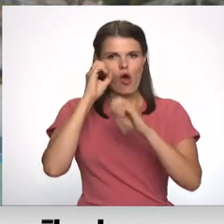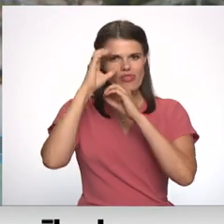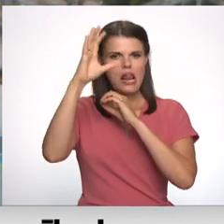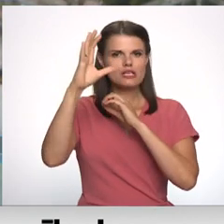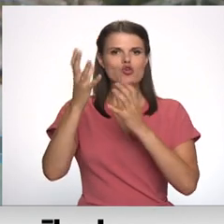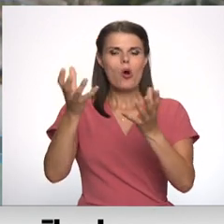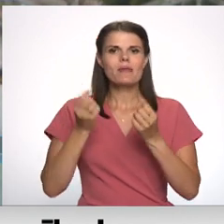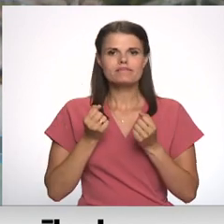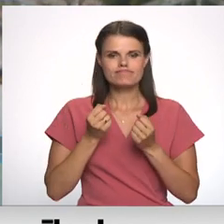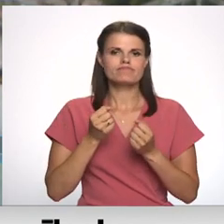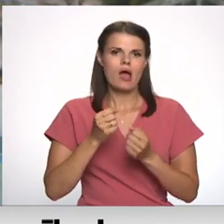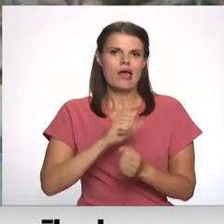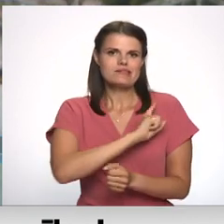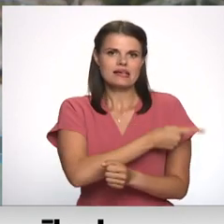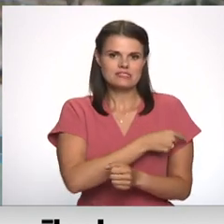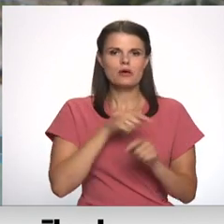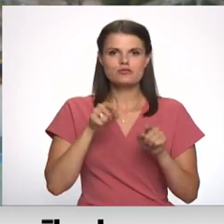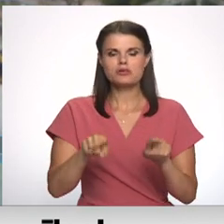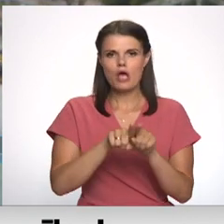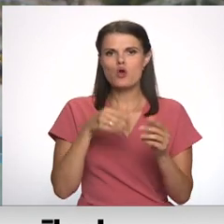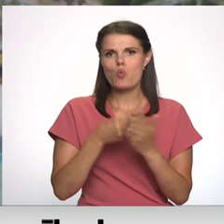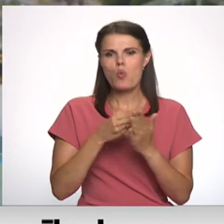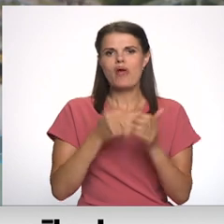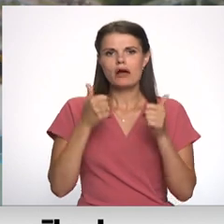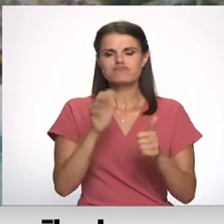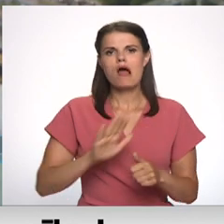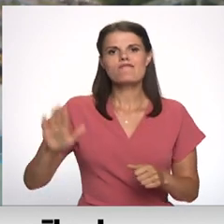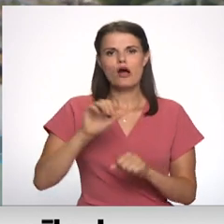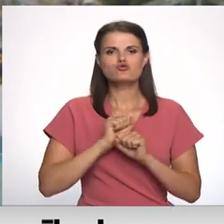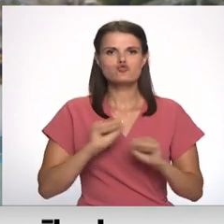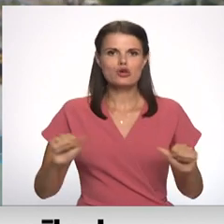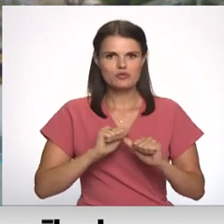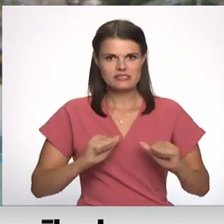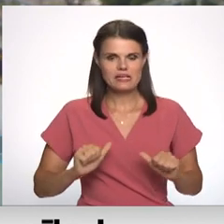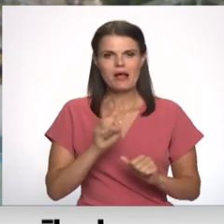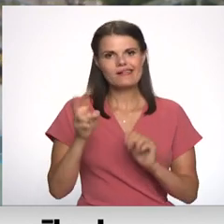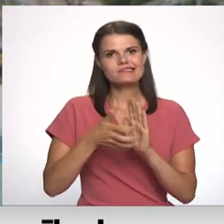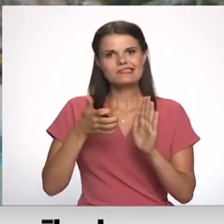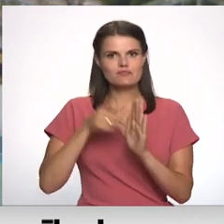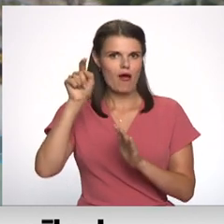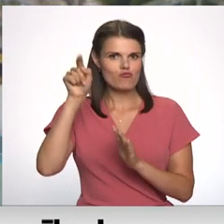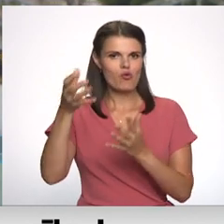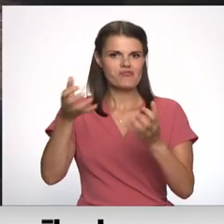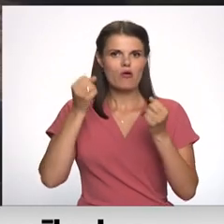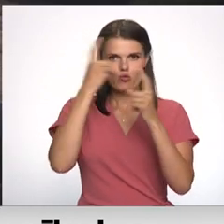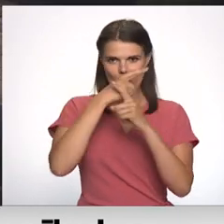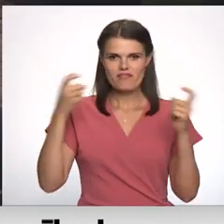iespējas. Šie uzlabojumi noderēs arī valsts drošības dienestiem, kas ārpus kārtas izmanto Irbenē iegūto informāciju.